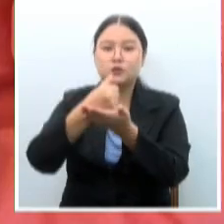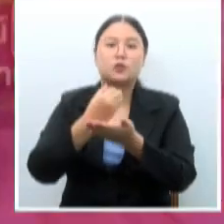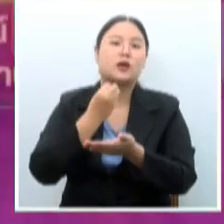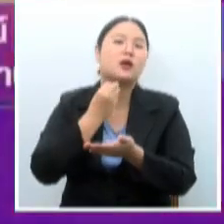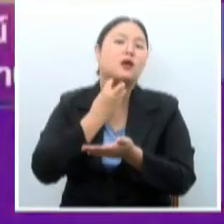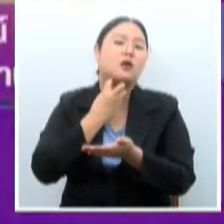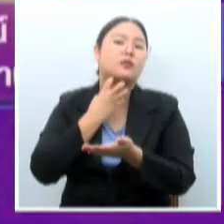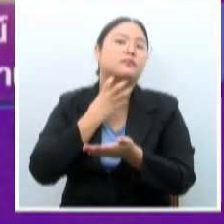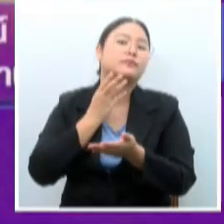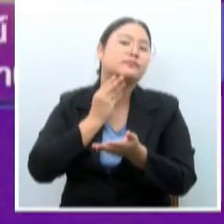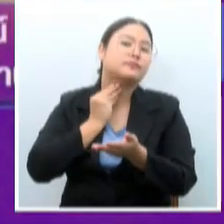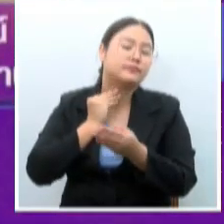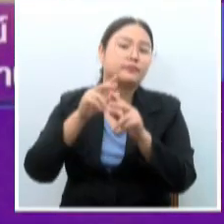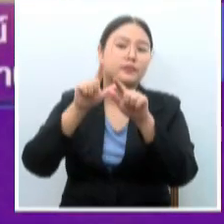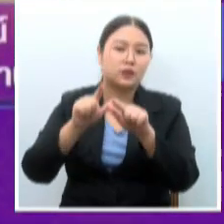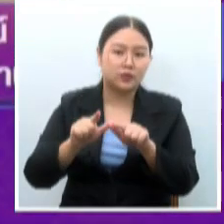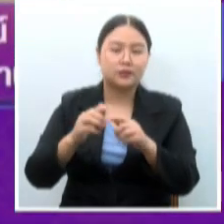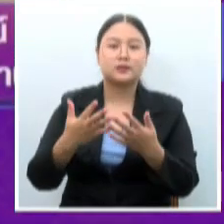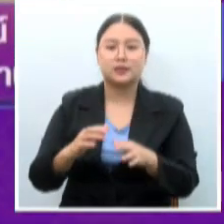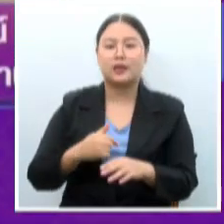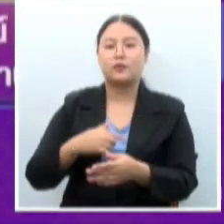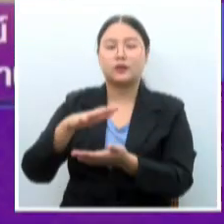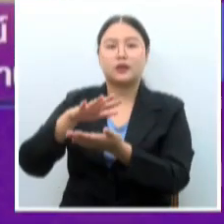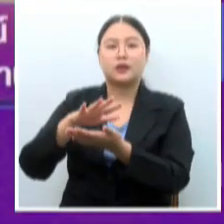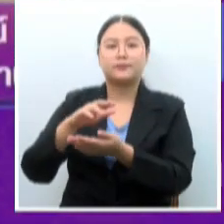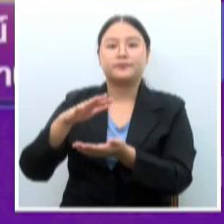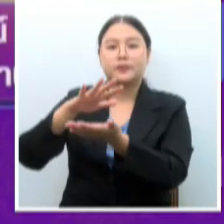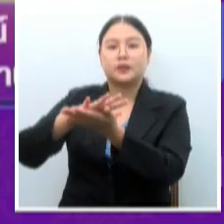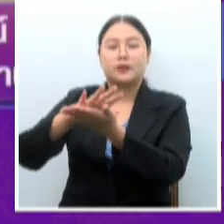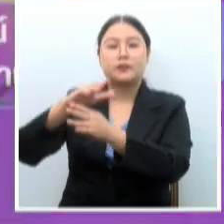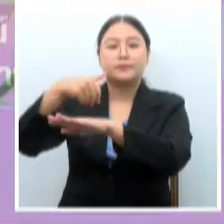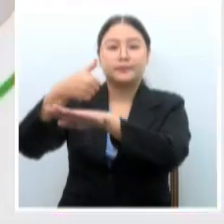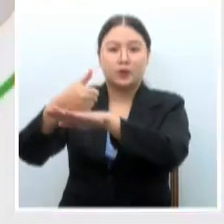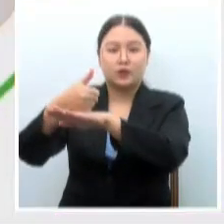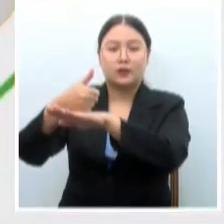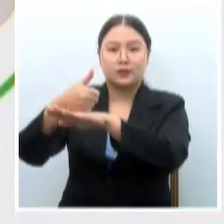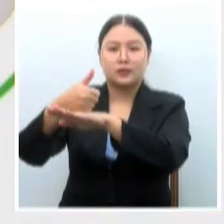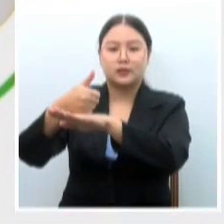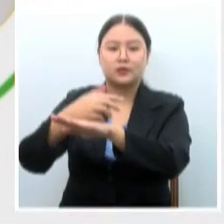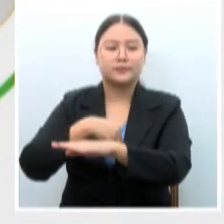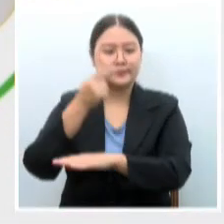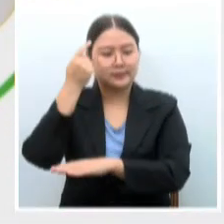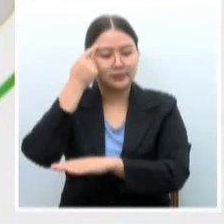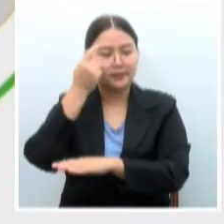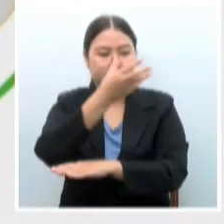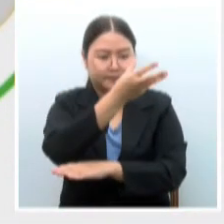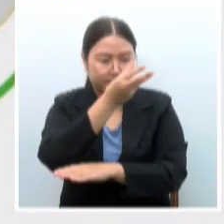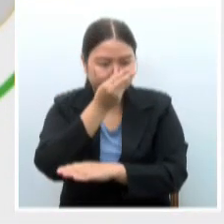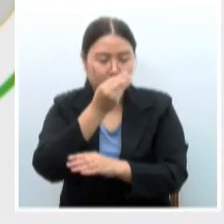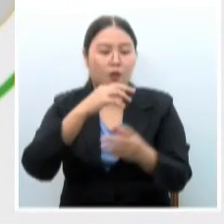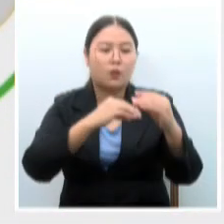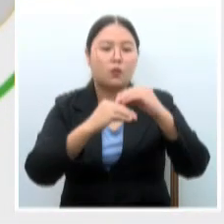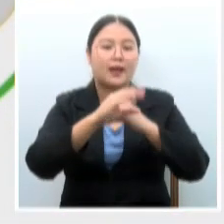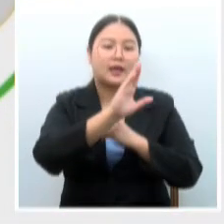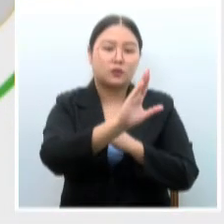ขุนน้ำน่านโดยนางสาววชิราพรจะเฮิงผู้อำนวยการโรงเรียน ได้น้อมนำการดำเนินโครงการต